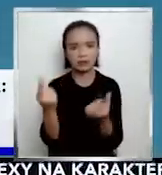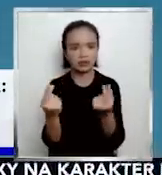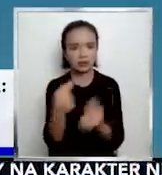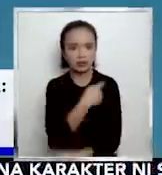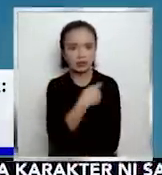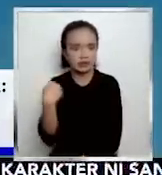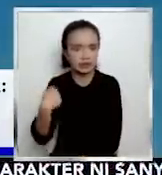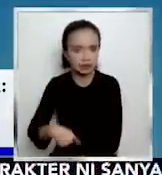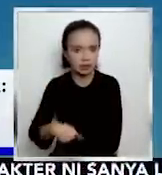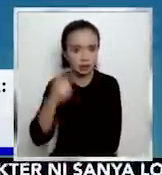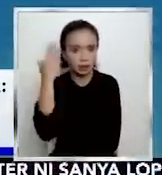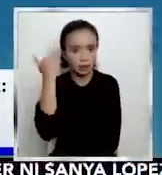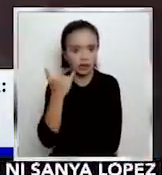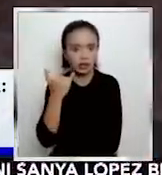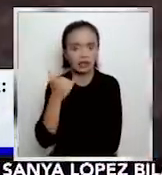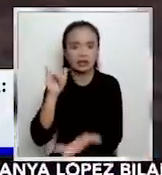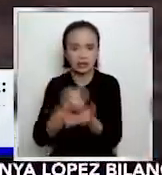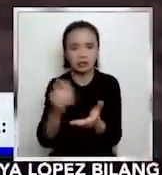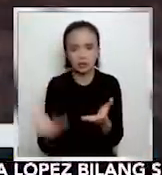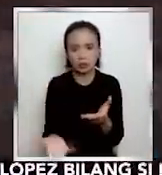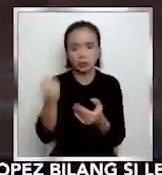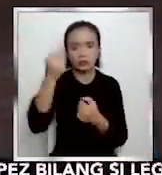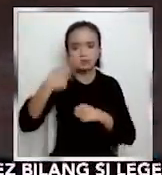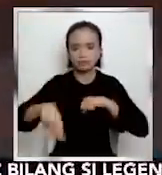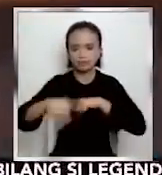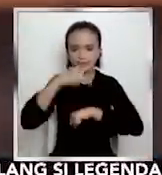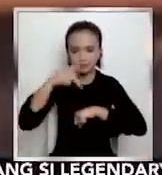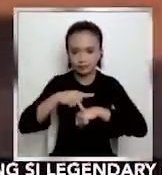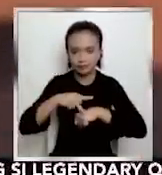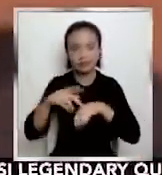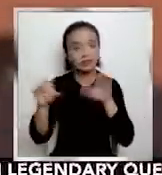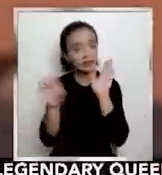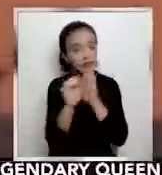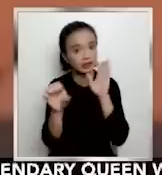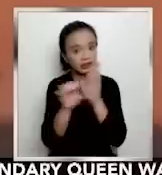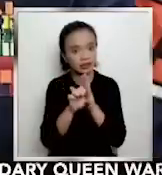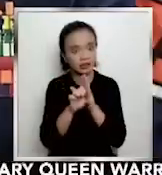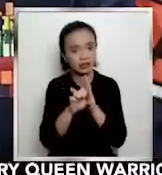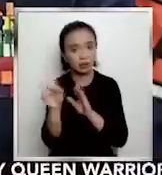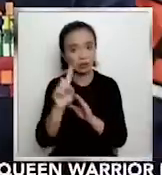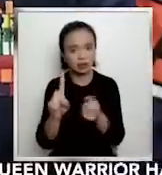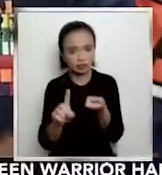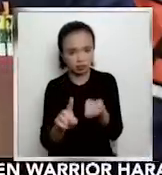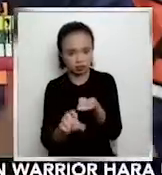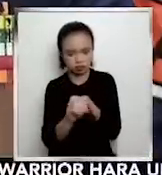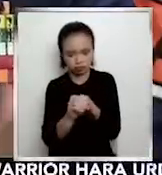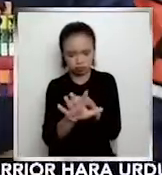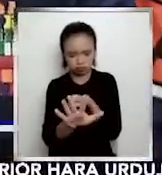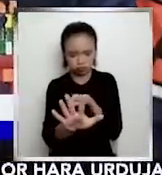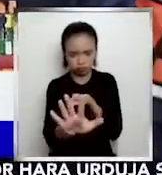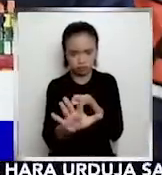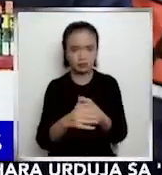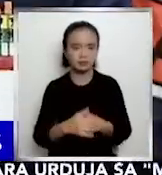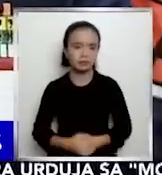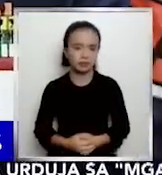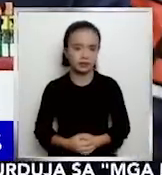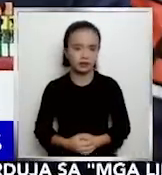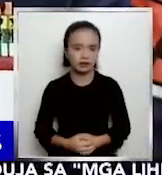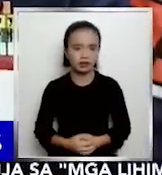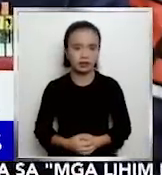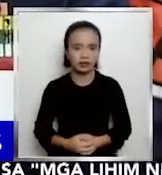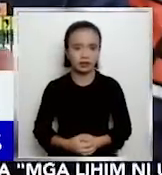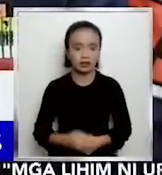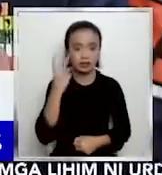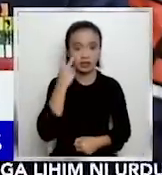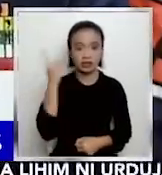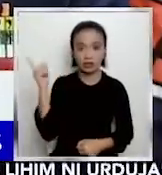na teritoryo ito ng bansa tulad ng panunutok ng laser. In short, hindi ito contested. ang Ayungin Shoal ay